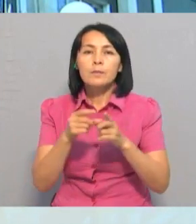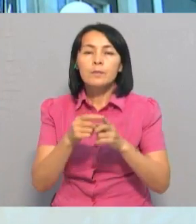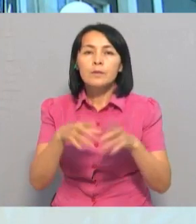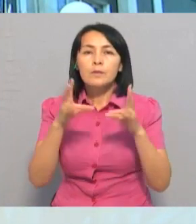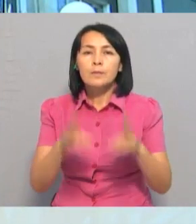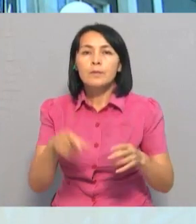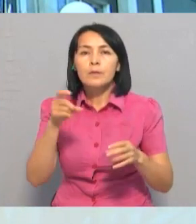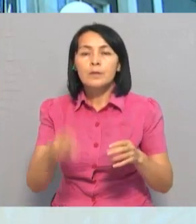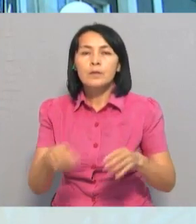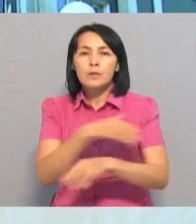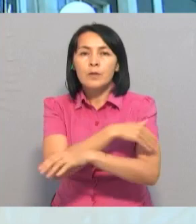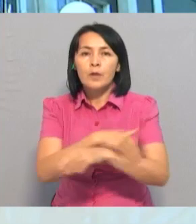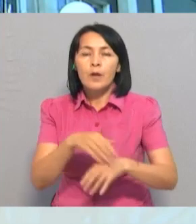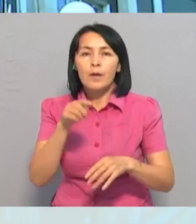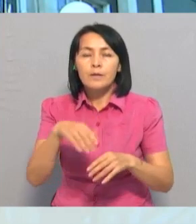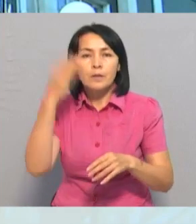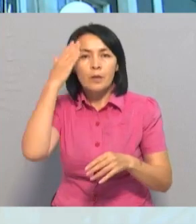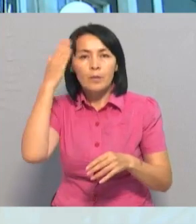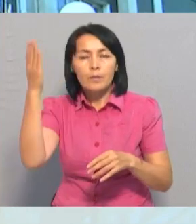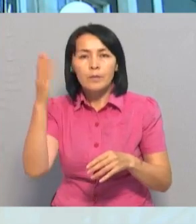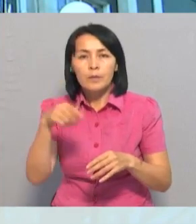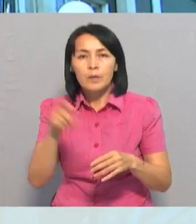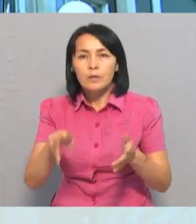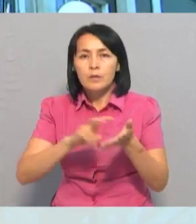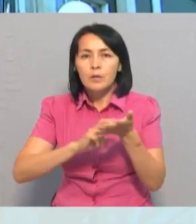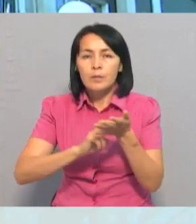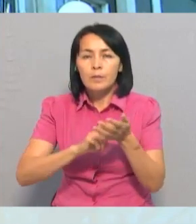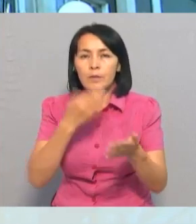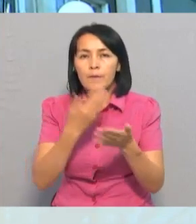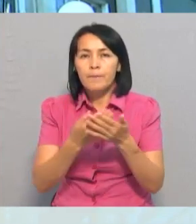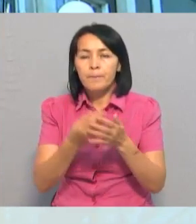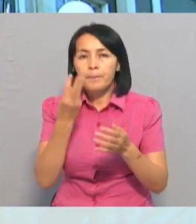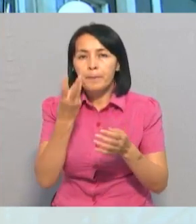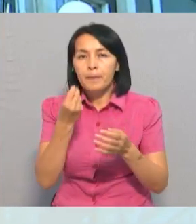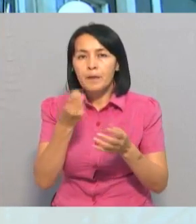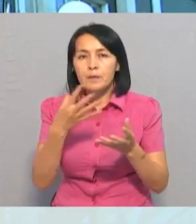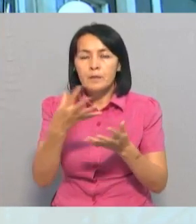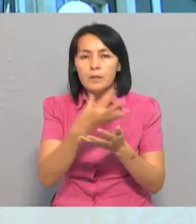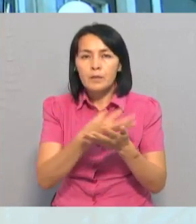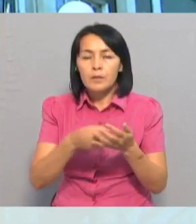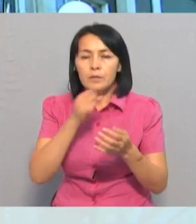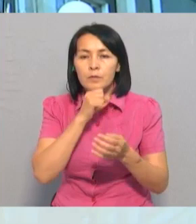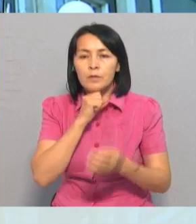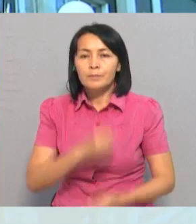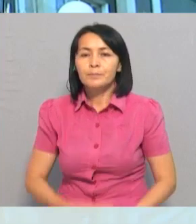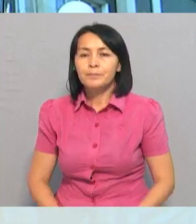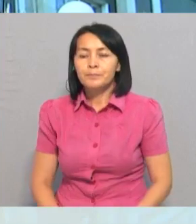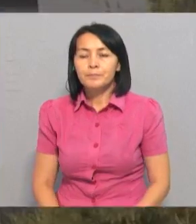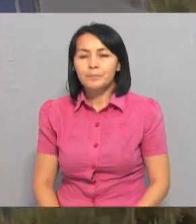потерпевшего, днем на улице к нему подошли неизвестные. Угрожая, потребовали деньги и забрали всю наличность.